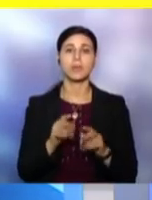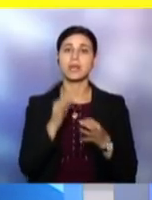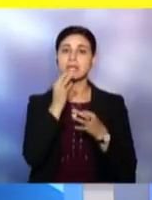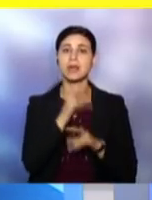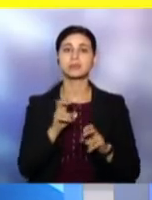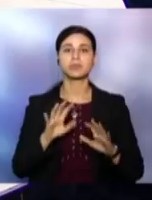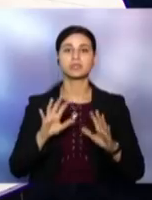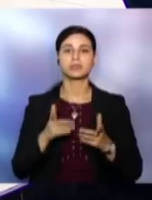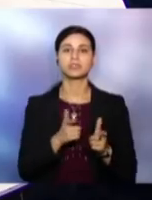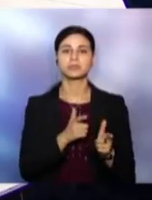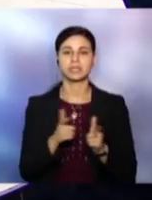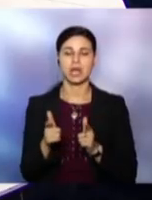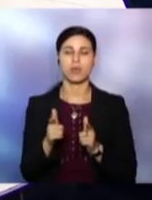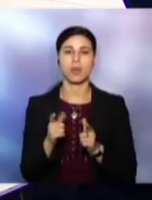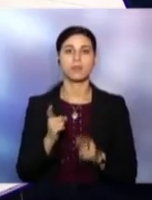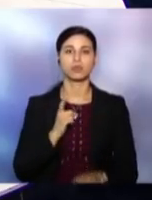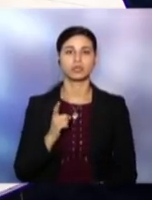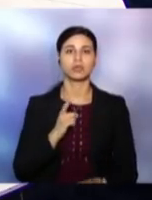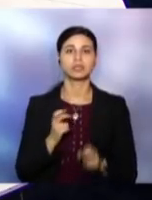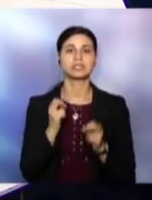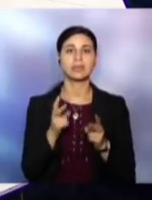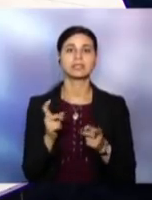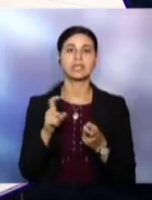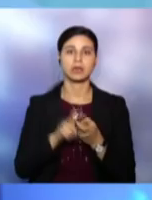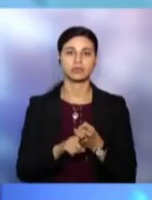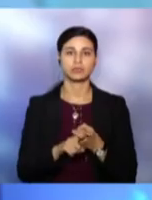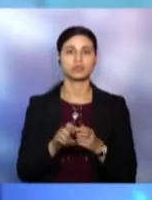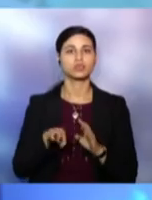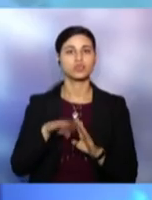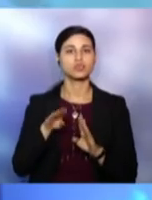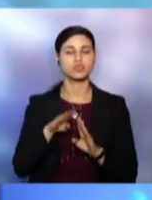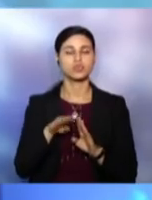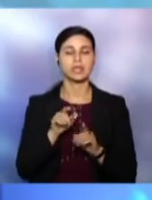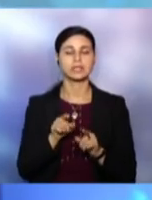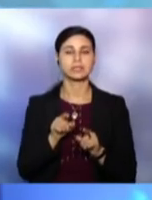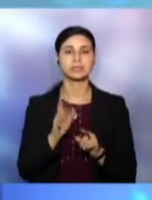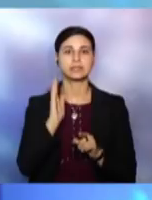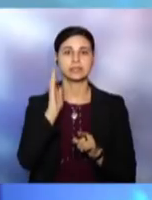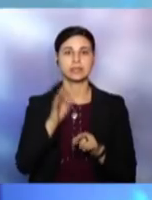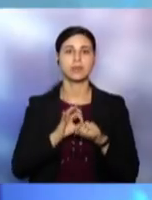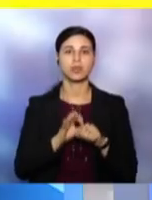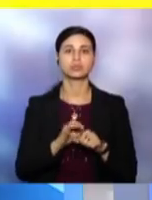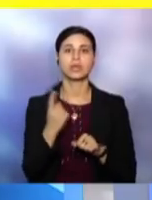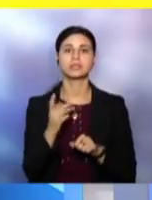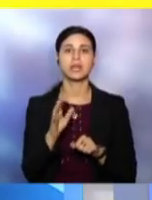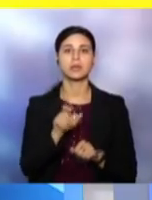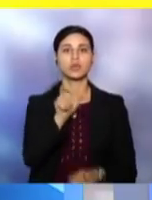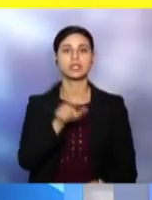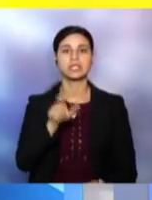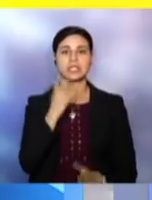შემთხვევაში მზაობა მოსალოდნელ საფრთხესთან დაკავშირებით უკეთეს სამსახურს უწევს არა მარტო ინდივიდს,